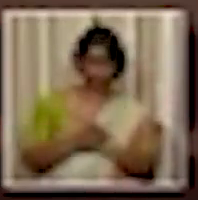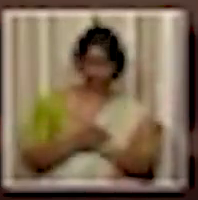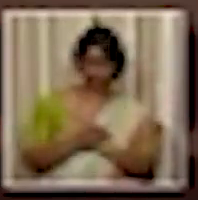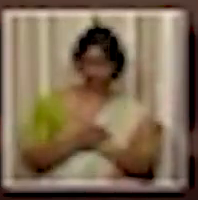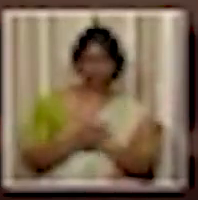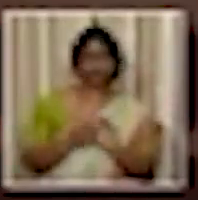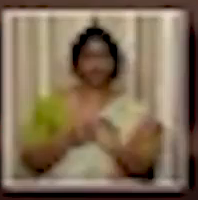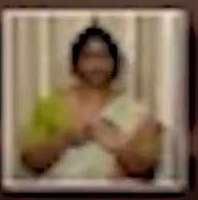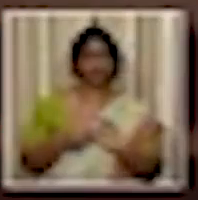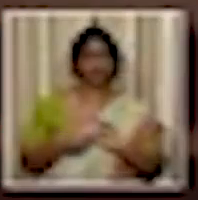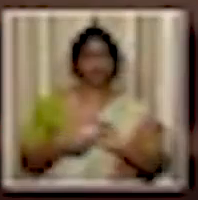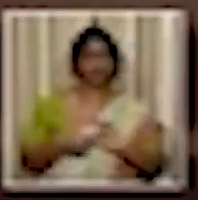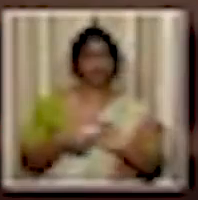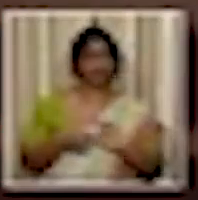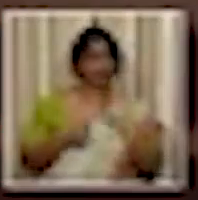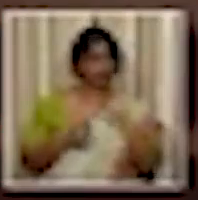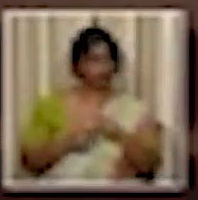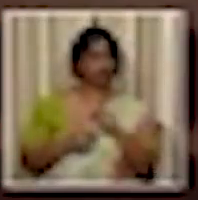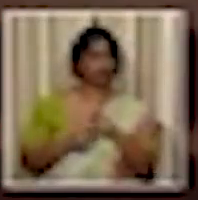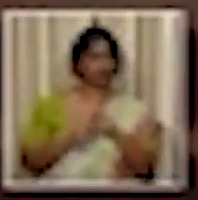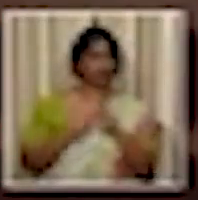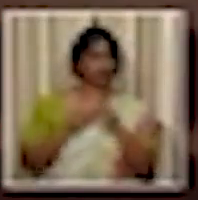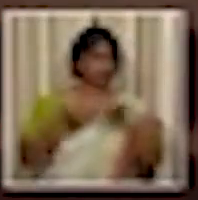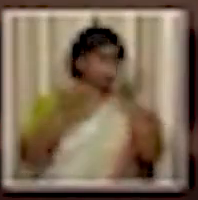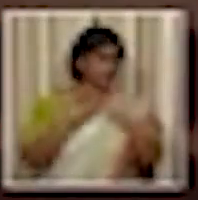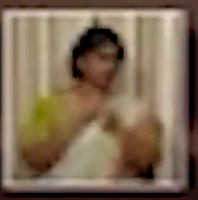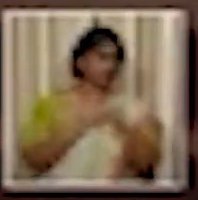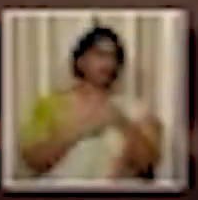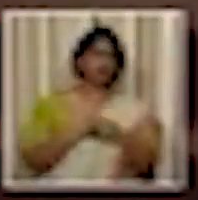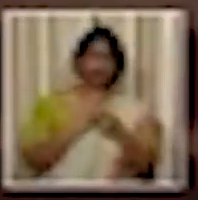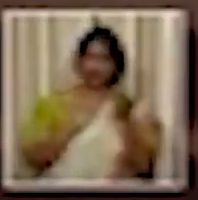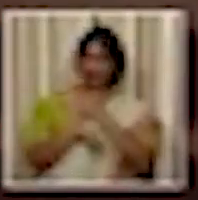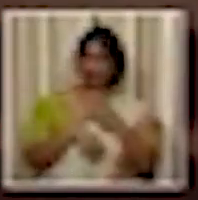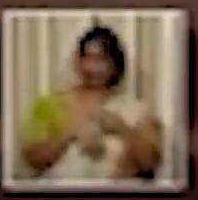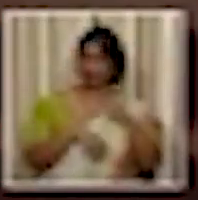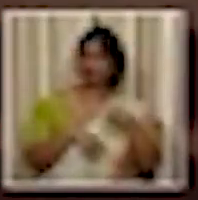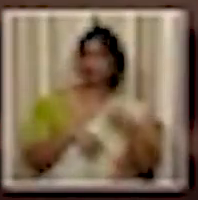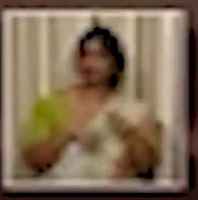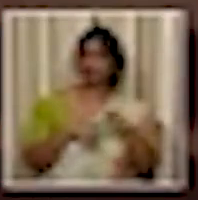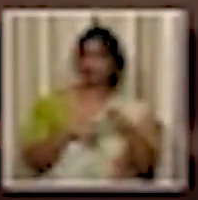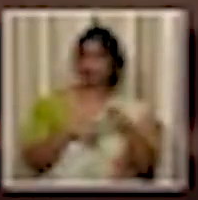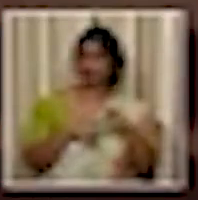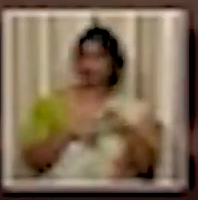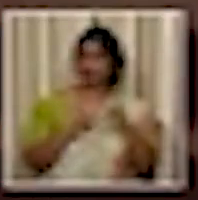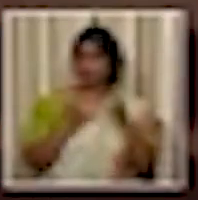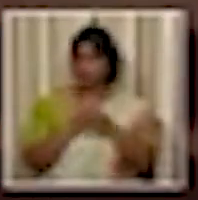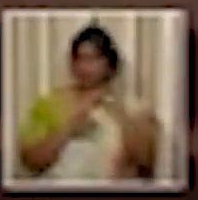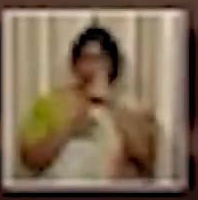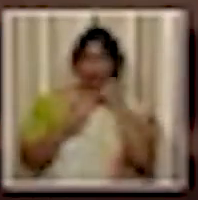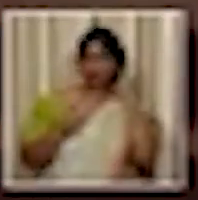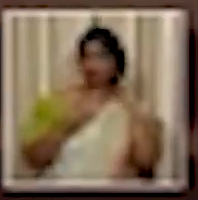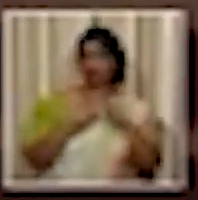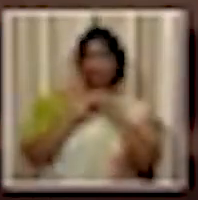නිසා ඒ වගේ වෙච්ච එක විධිමත් කරන්න තමයි පෞගිය කාලේ කරේ. නැතුව කාටවත් අපක්ෂයක් පාටයක්